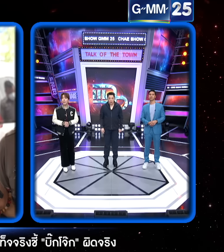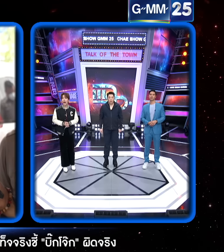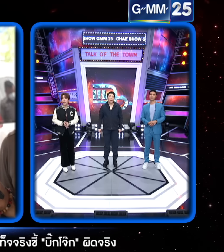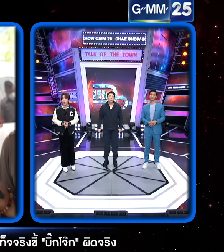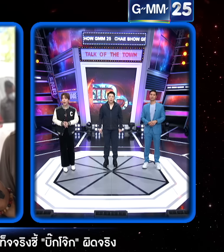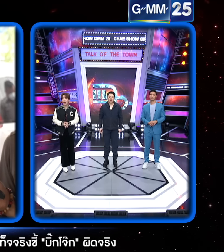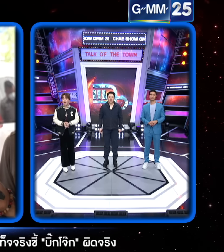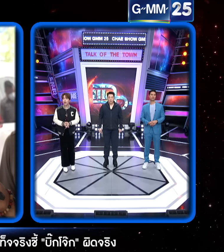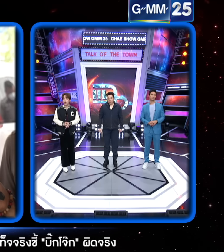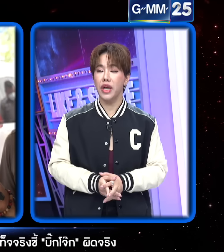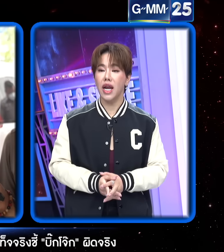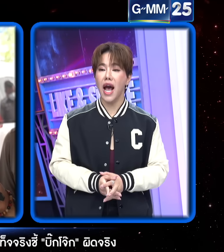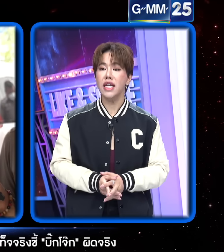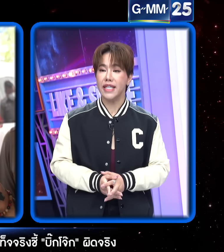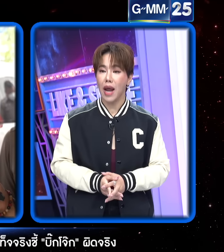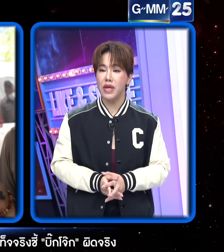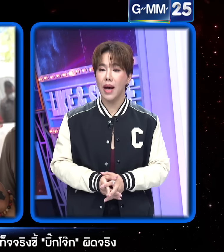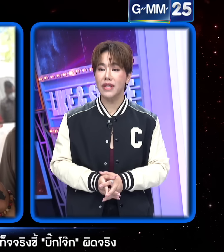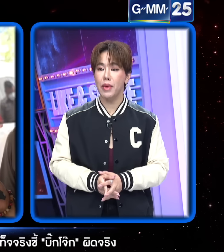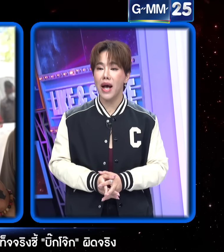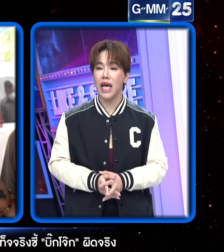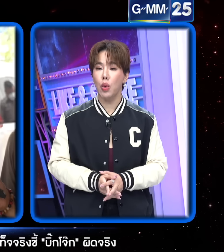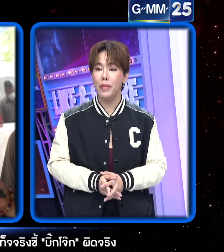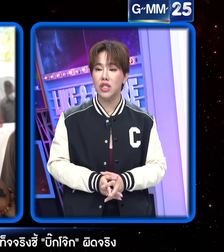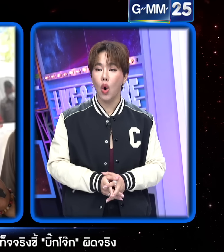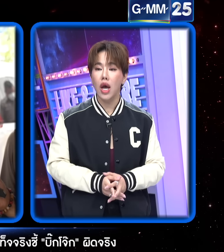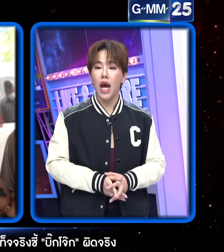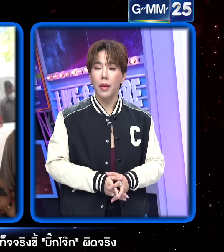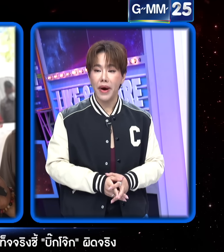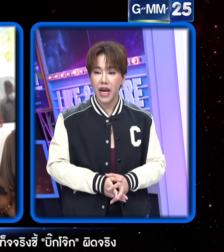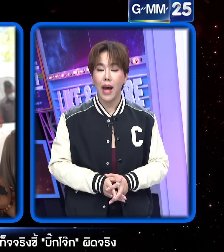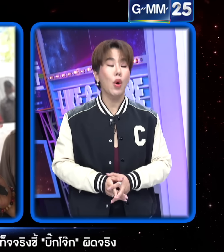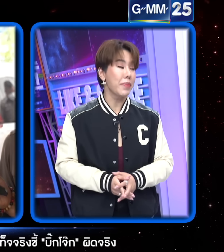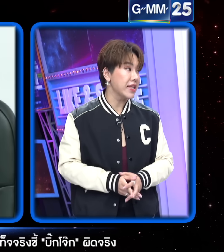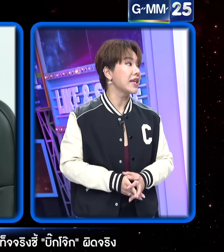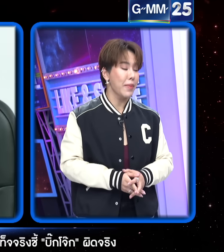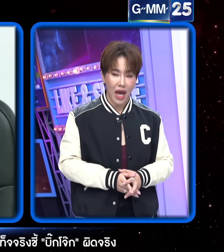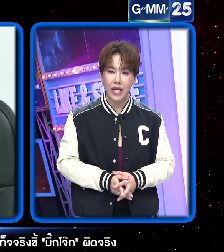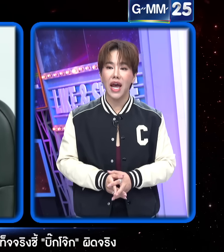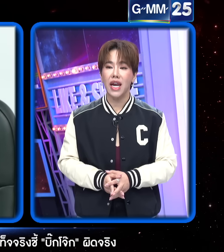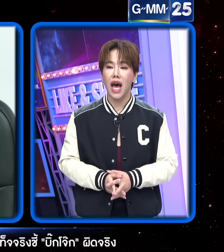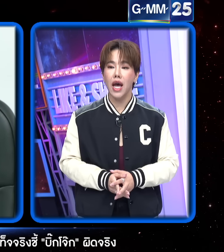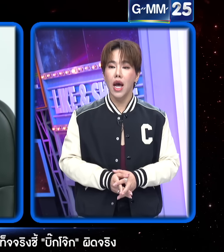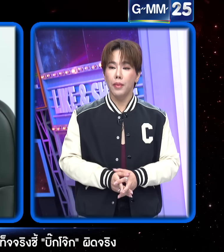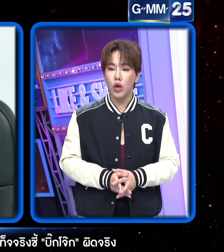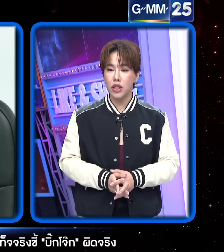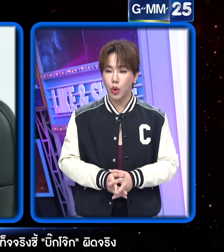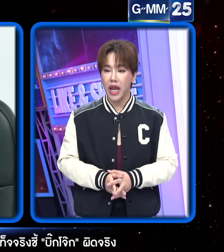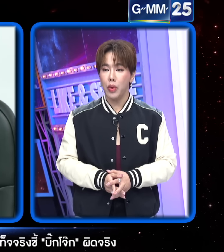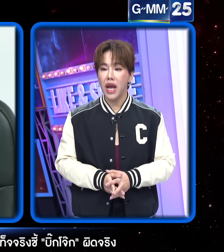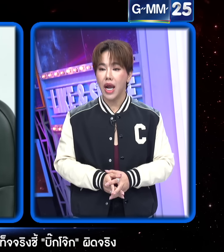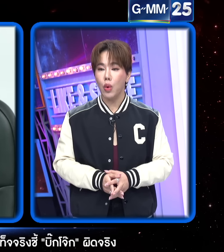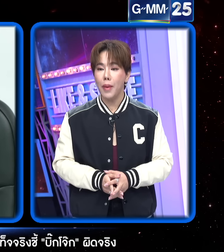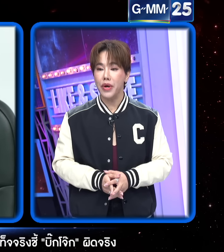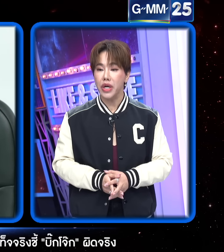ตั้งคำถามระหว่างภายหลังเกิดกรณีนะคะเกิดศาลมีคำสั่งพิพากษาว่าบิ๊กโจ๊กไม่ได้กระทำความผิดจะทำอย่างไรนะคะพลตำรว